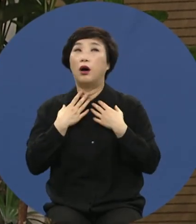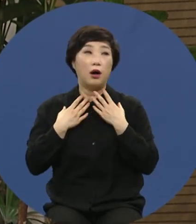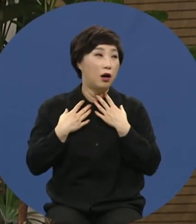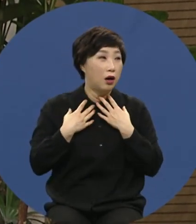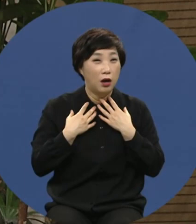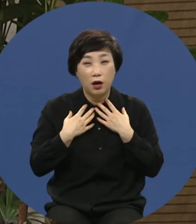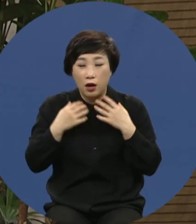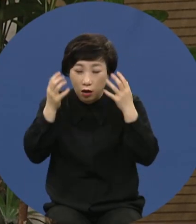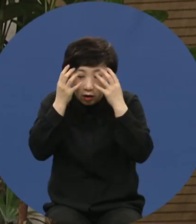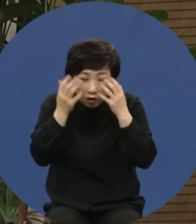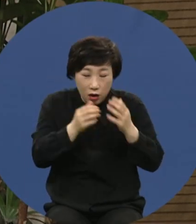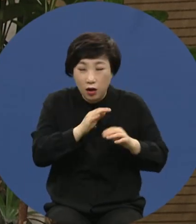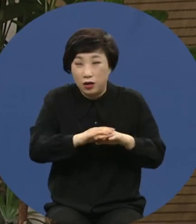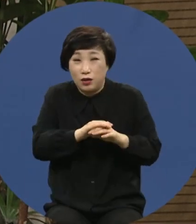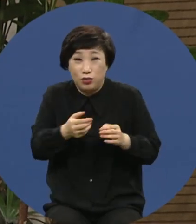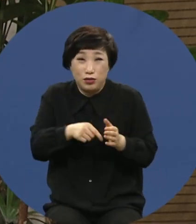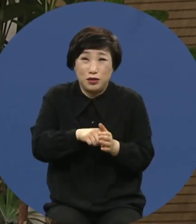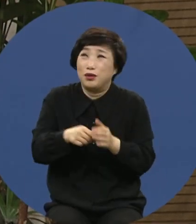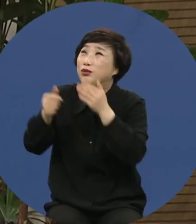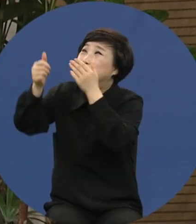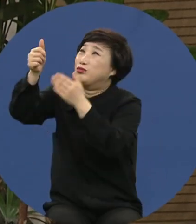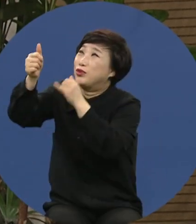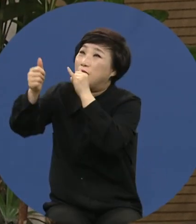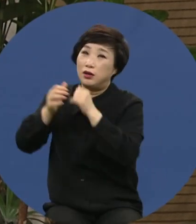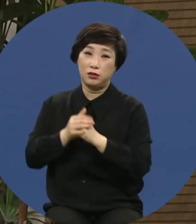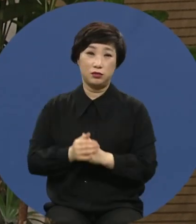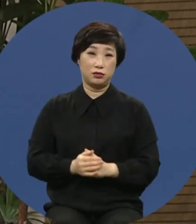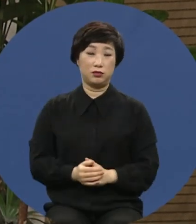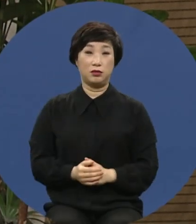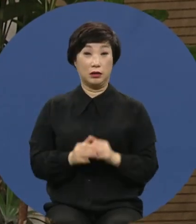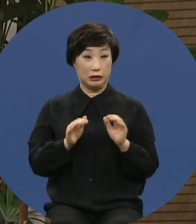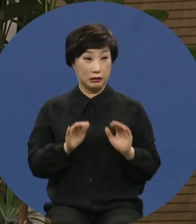없는 고통을 해결해 보자고 애원했으나